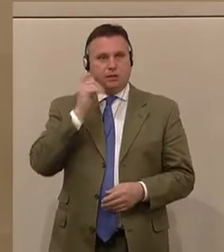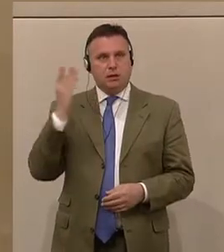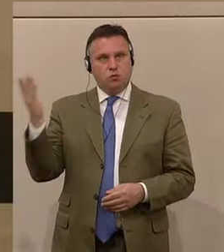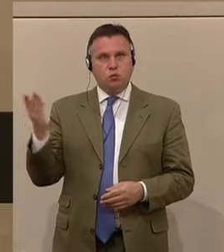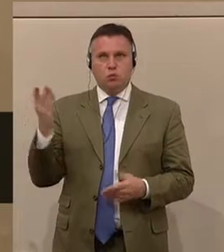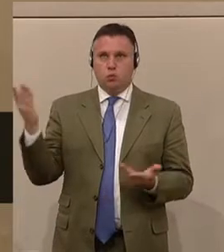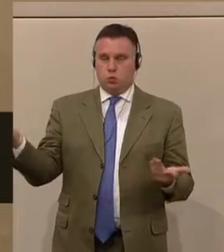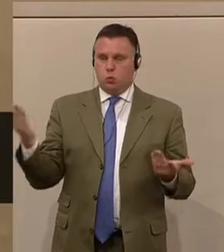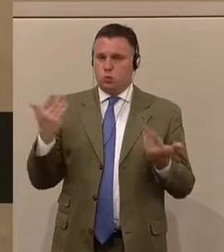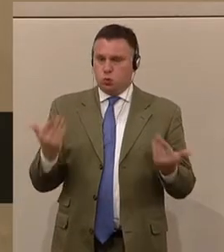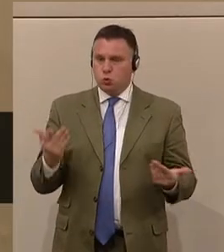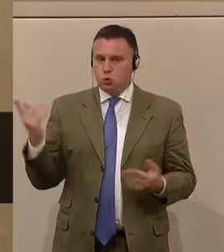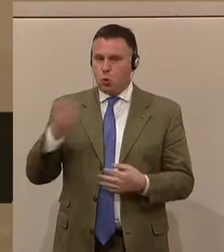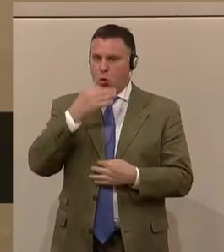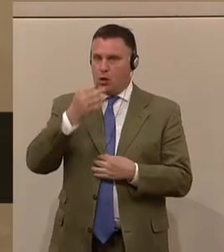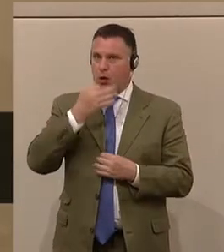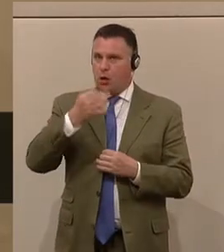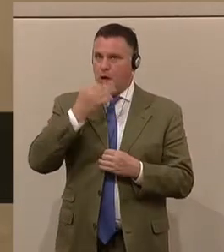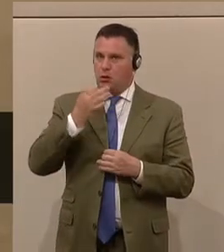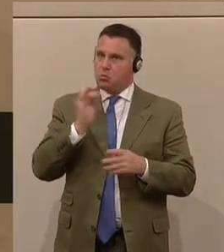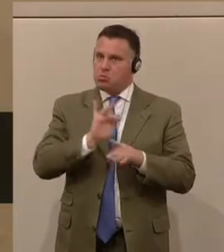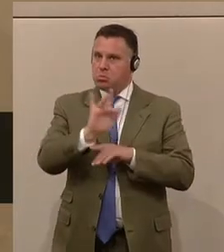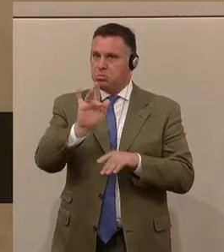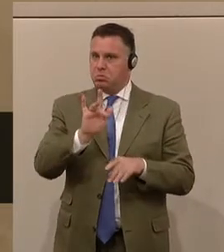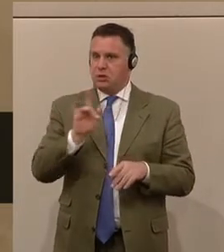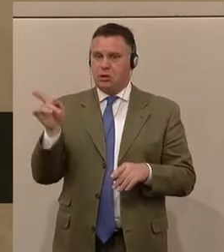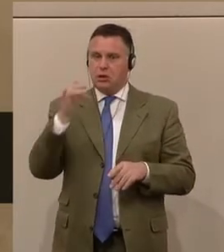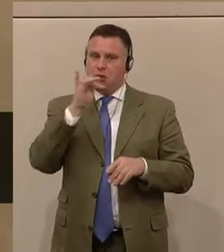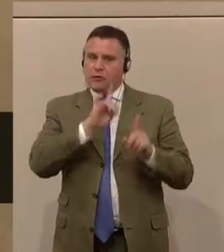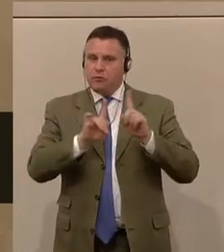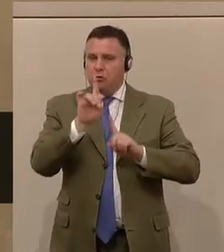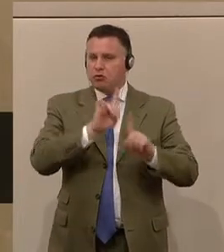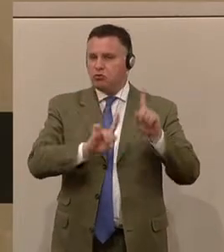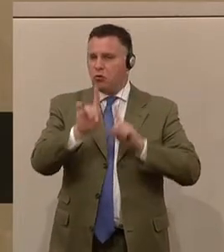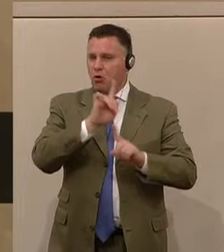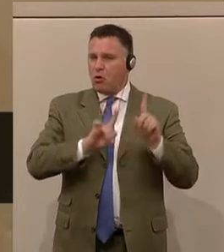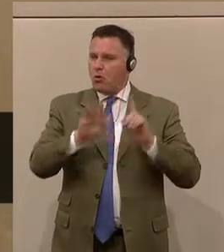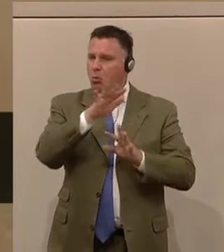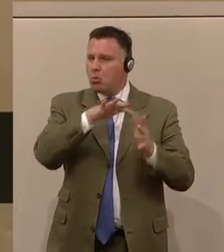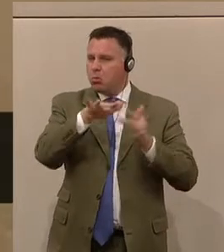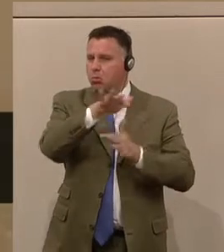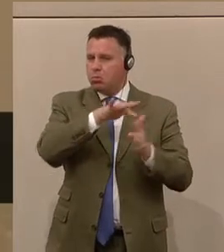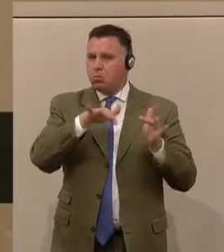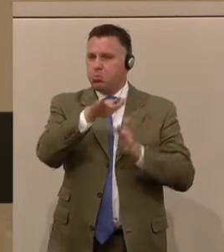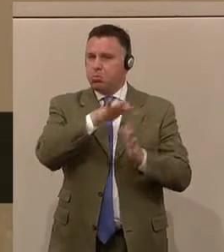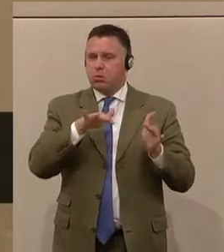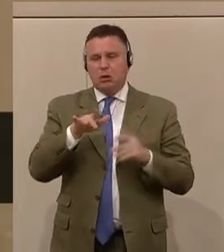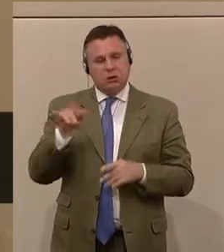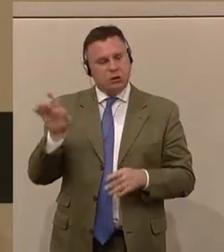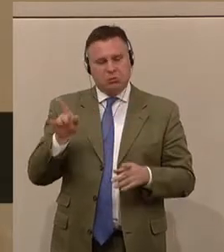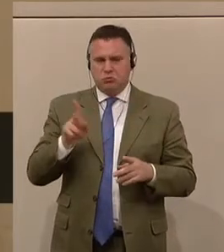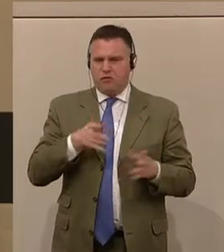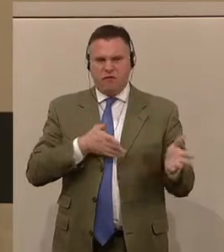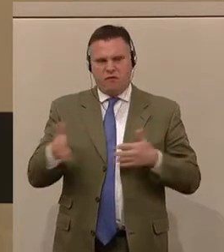diesen Anschuldigungen und dem Vorwurf der Verschwörungstheorie, da gehen Sie in eine